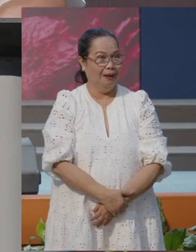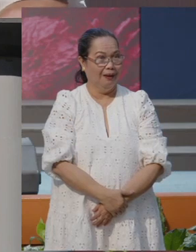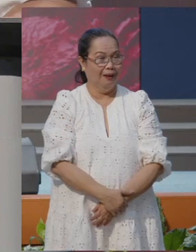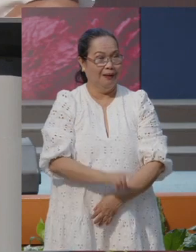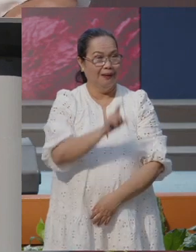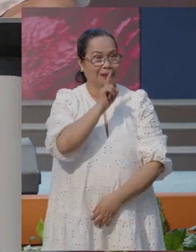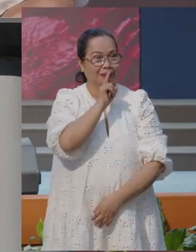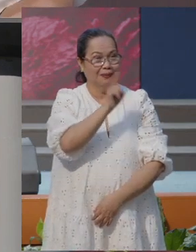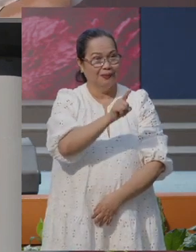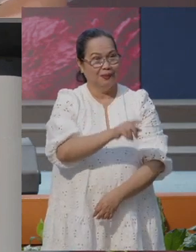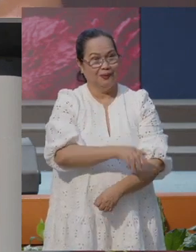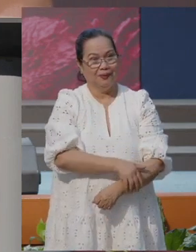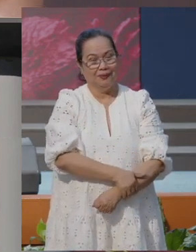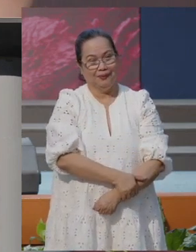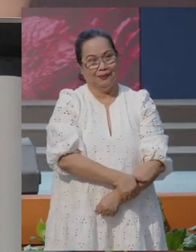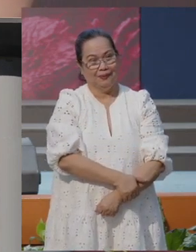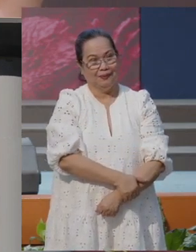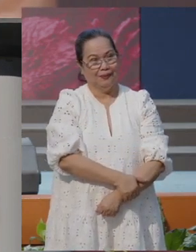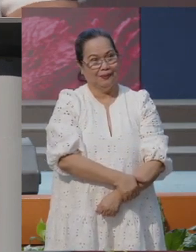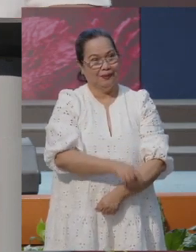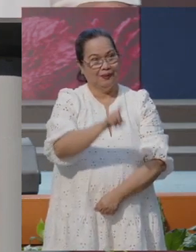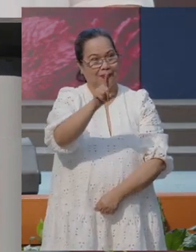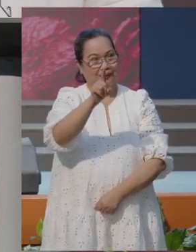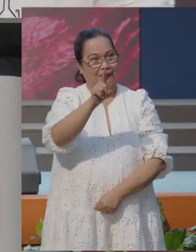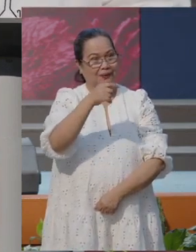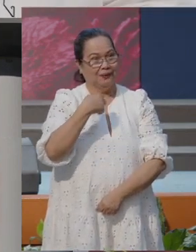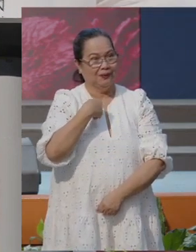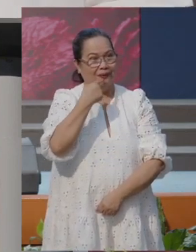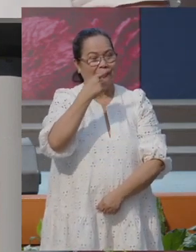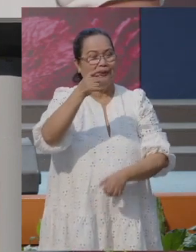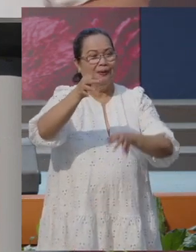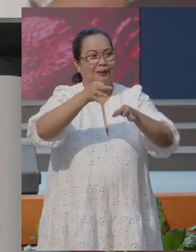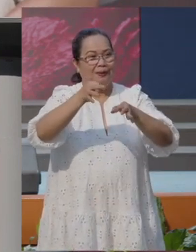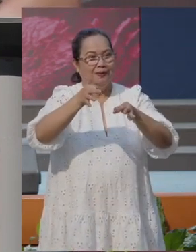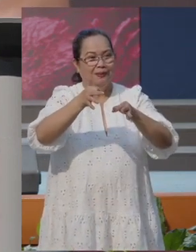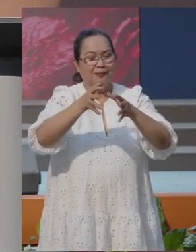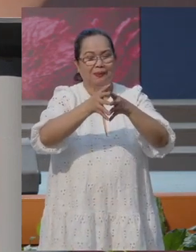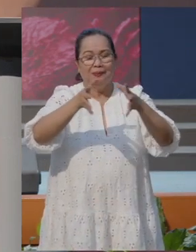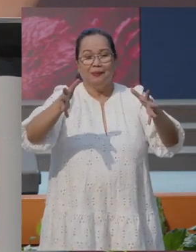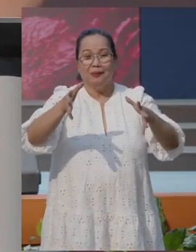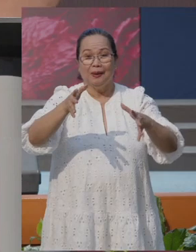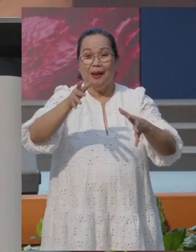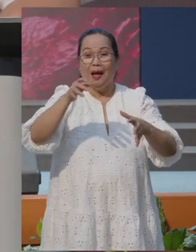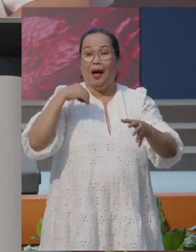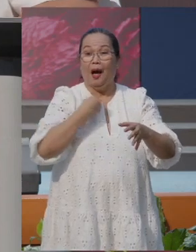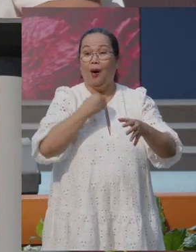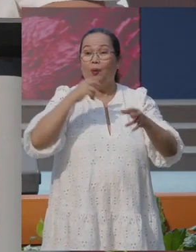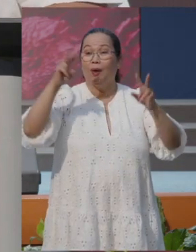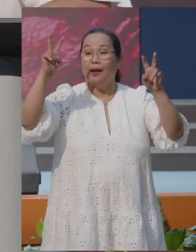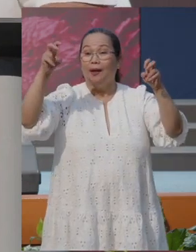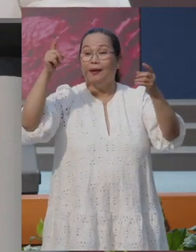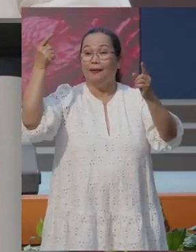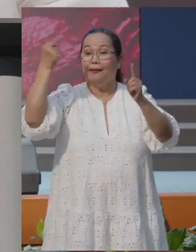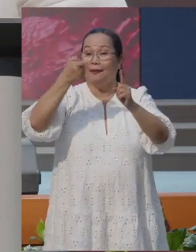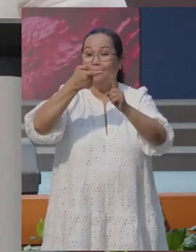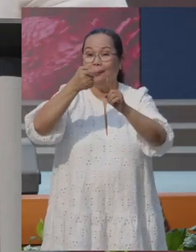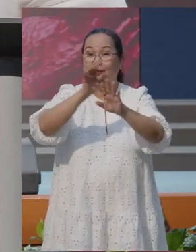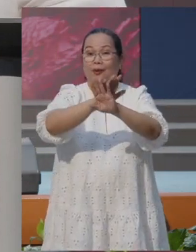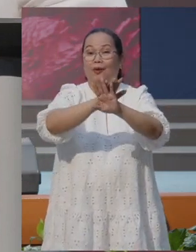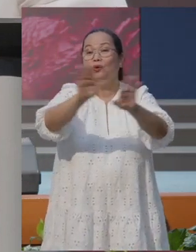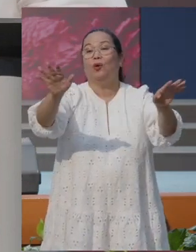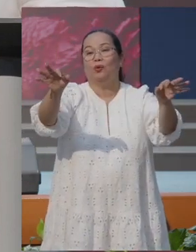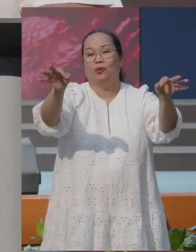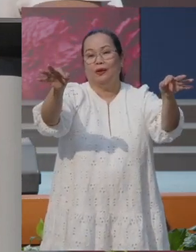Figurative yung language. In one sense, exaggerated. Ang punto lang, huwag kayong